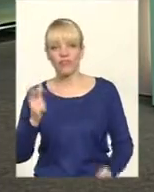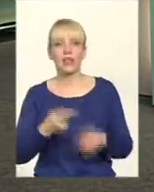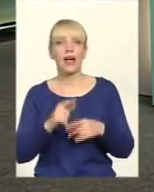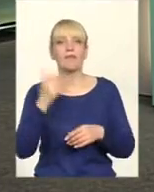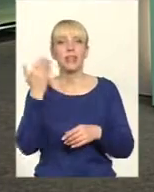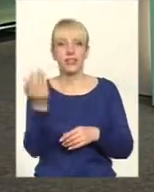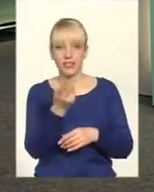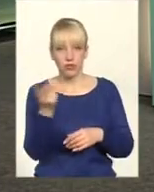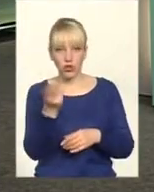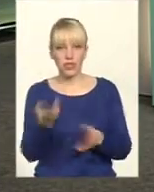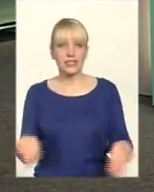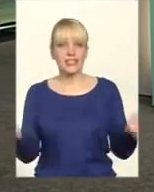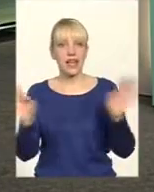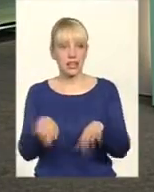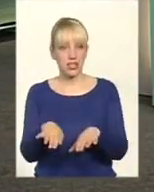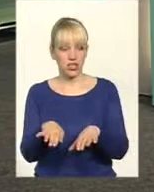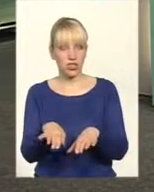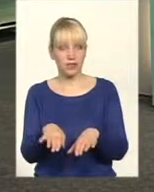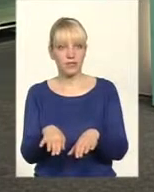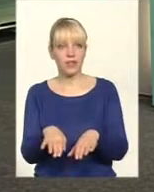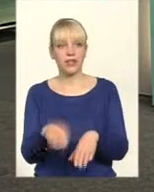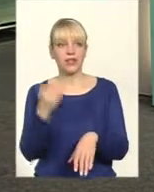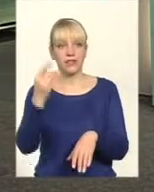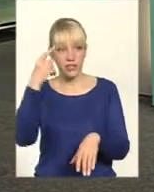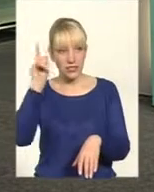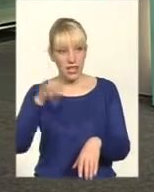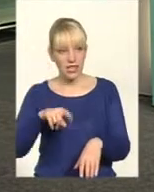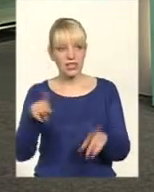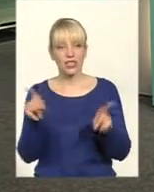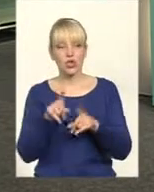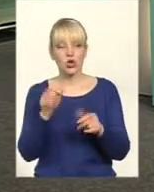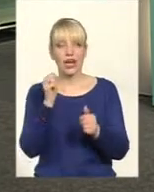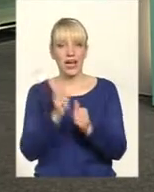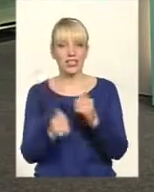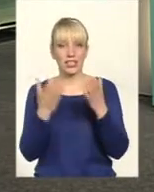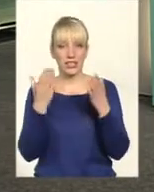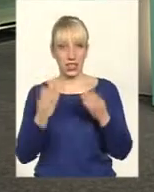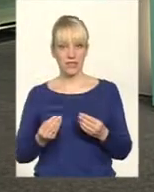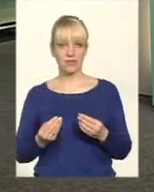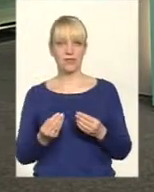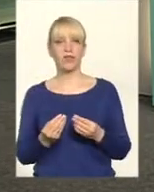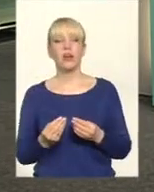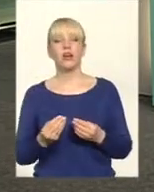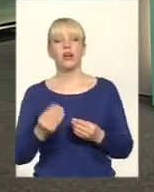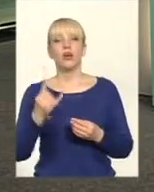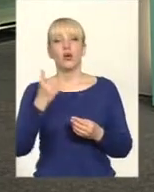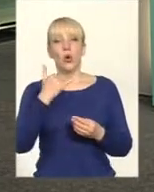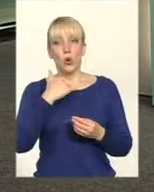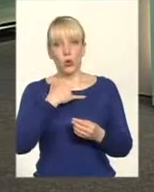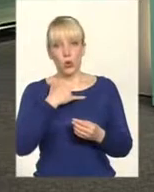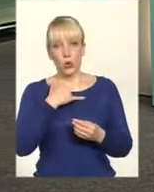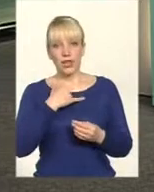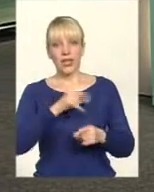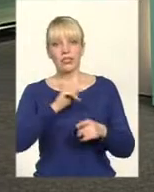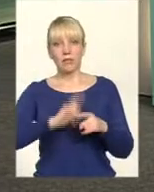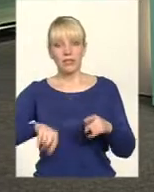їх залишила? Ну, ви знаєте, кожен день у нас, скажімо так,